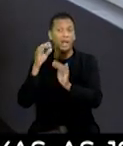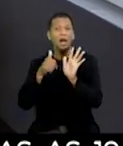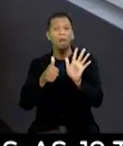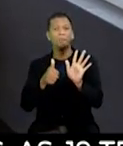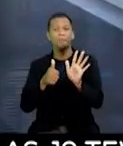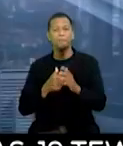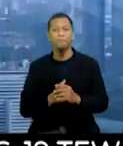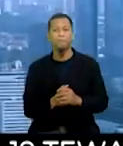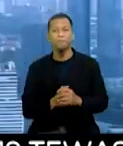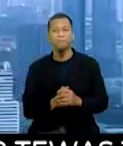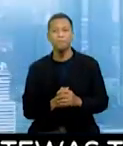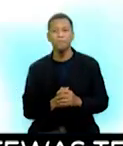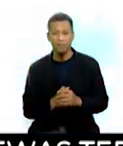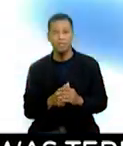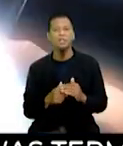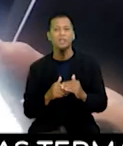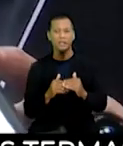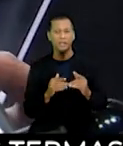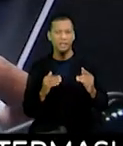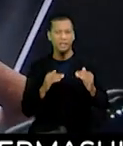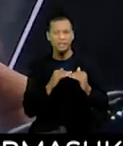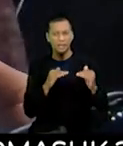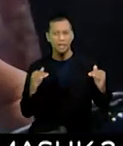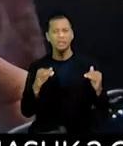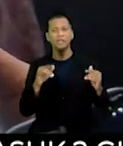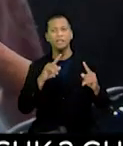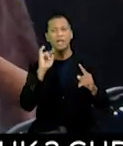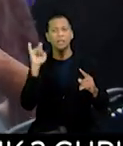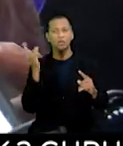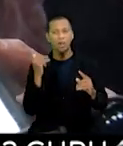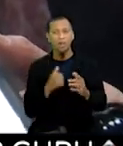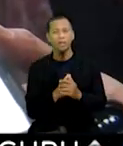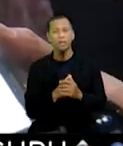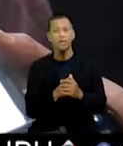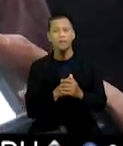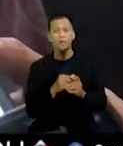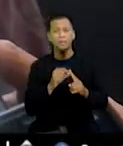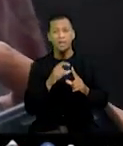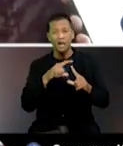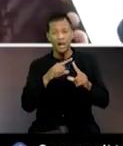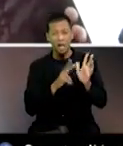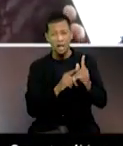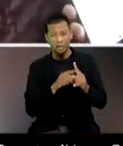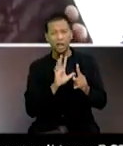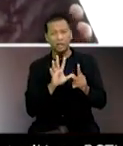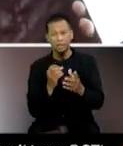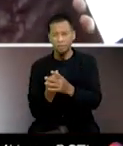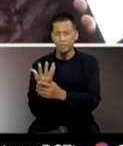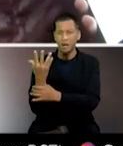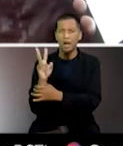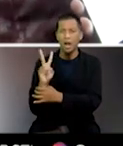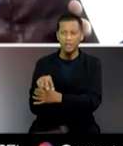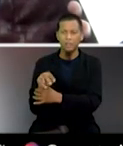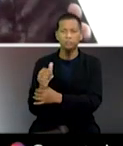bertaraf internasional. Park Hyatt Jakarta ya tentunya akan dikembangkan terus, jadi beberapa land bank yang